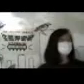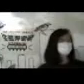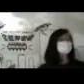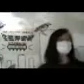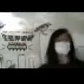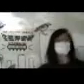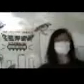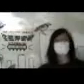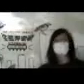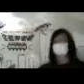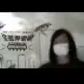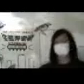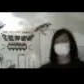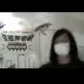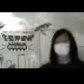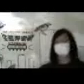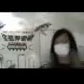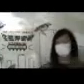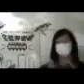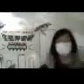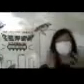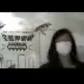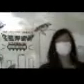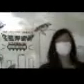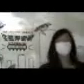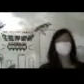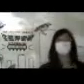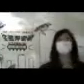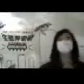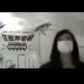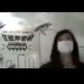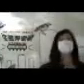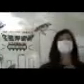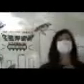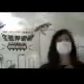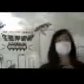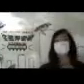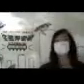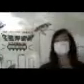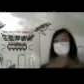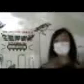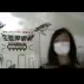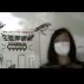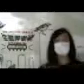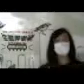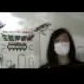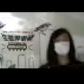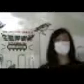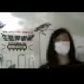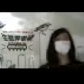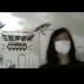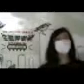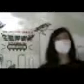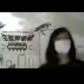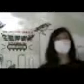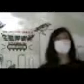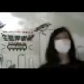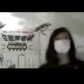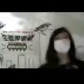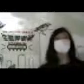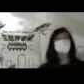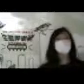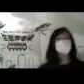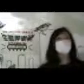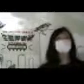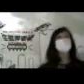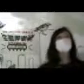樹影啦，同埋雀鳥加埋一齊嘅一個城市剪影啦。咁希望大家投入之後咧，都可以